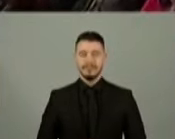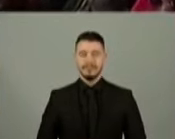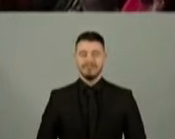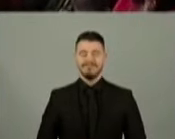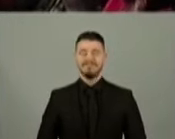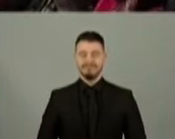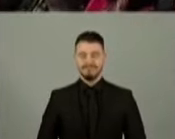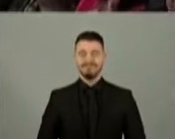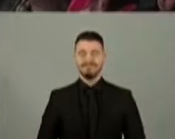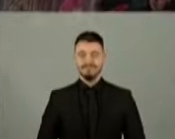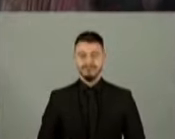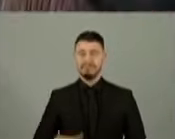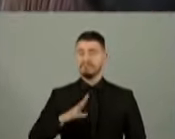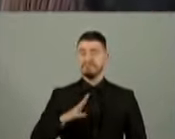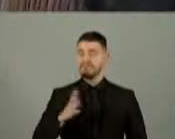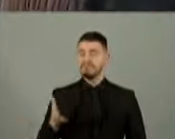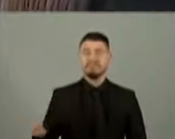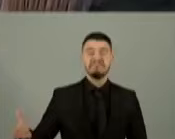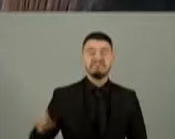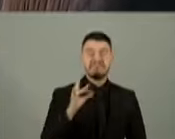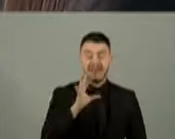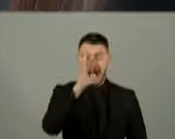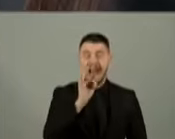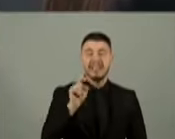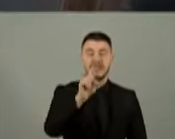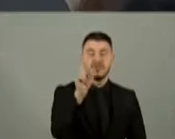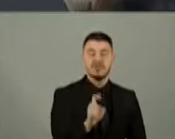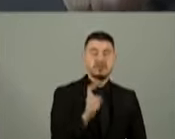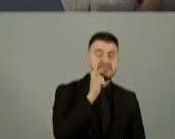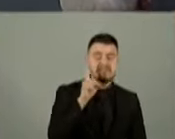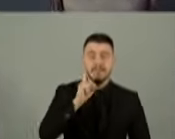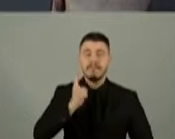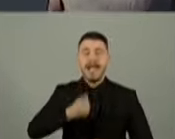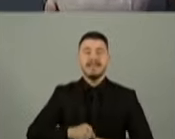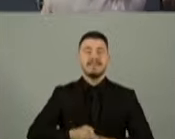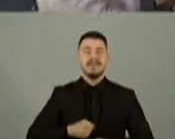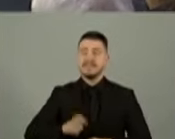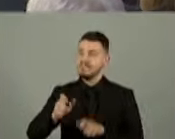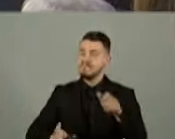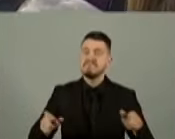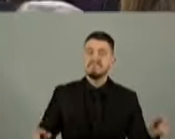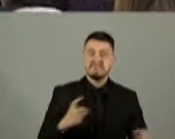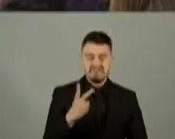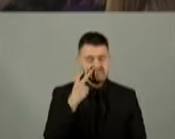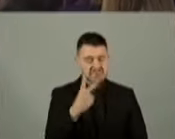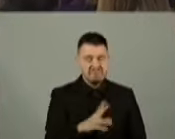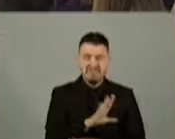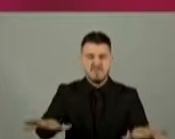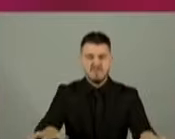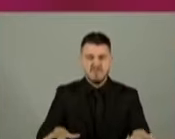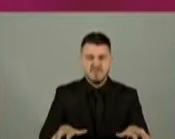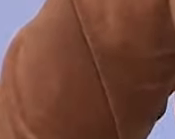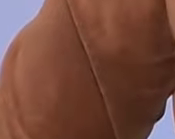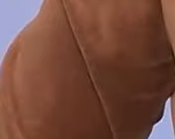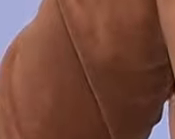που λογικά θα έπρεπε να καρποθεί. Ως κόμμα που ήταν κόμμα εξουσίας και ισχυρής εξουσίας, ναι, μάλιστα. Βεβαίως. Λοιπόν,